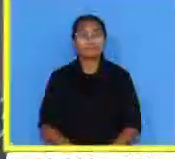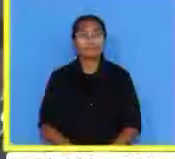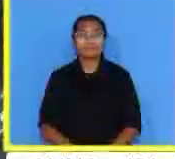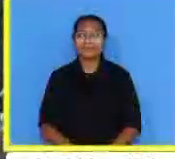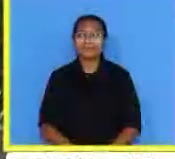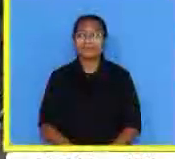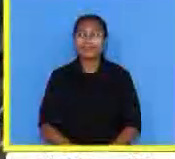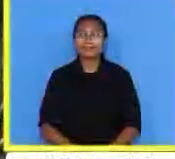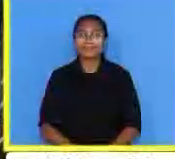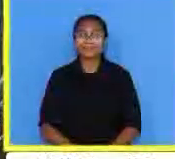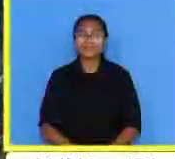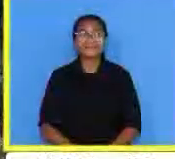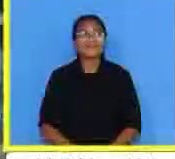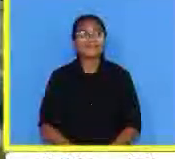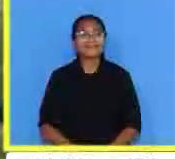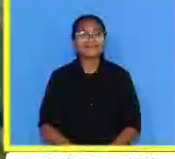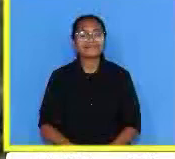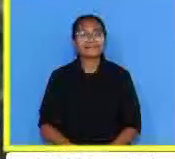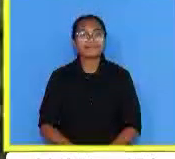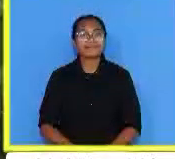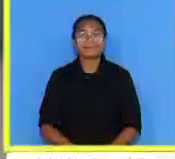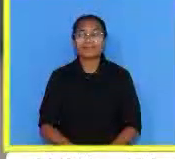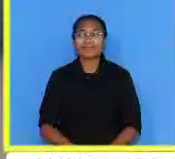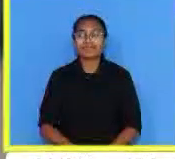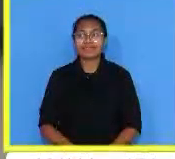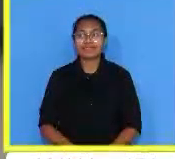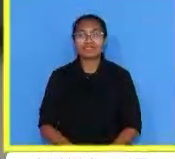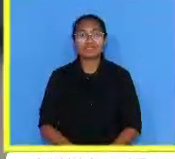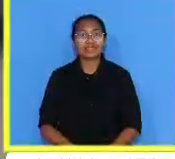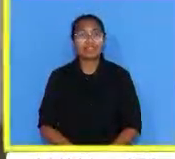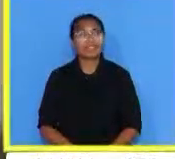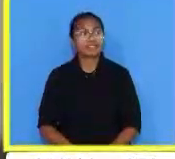Faktanya, COVID-19 telah merenggut banyak korban jiwa.